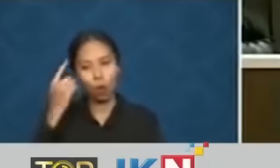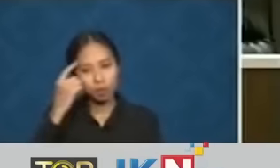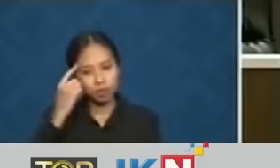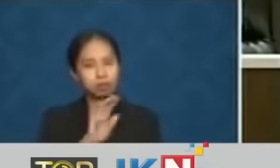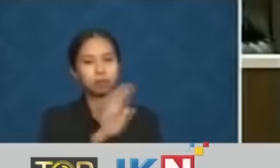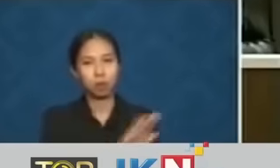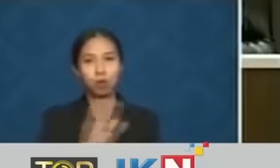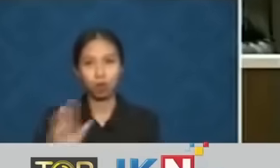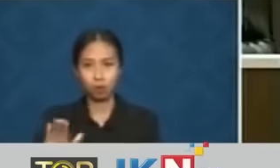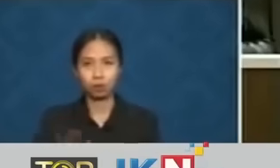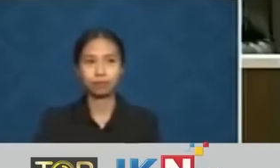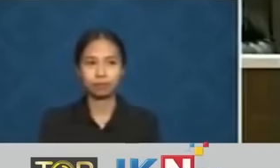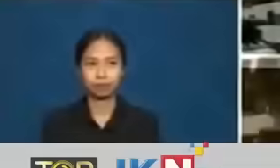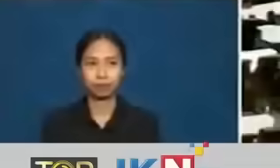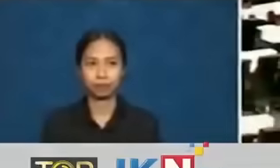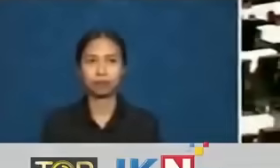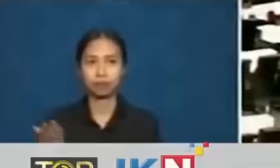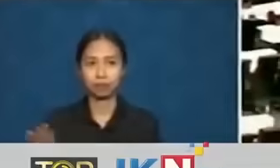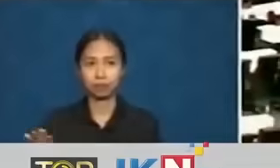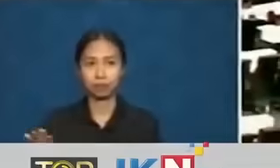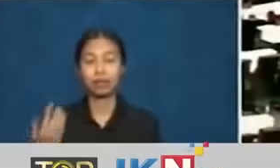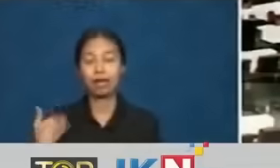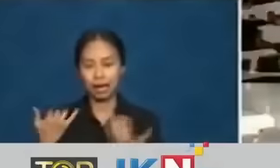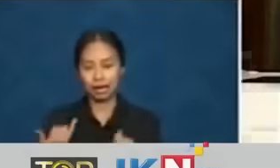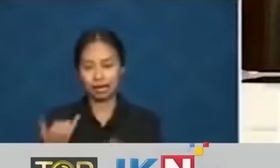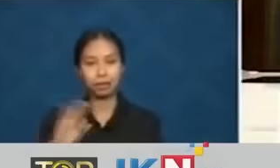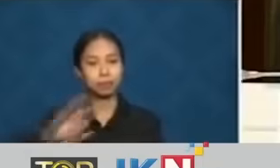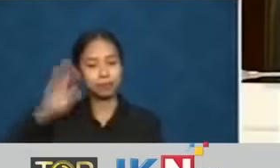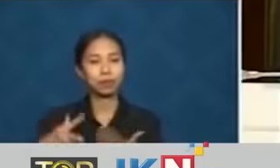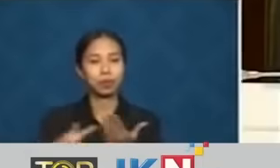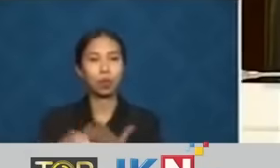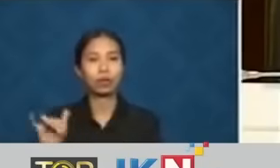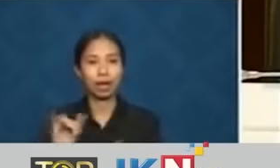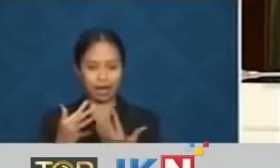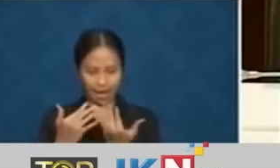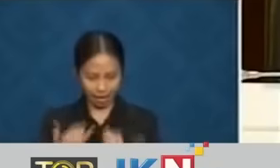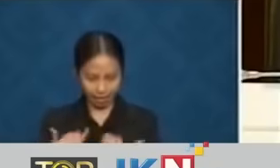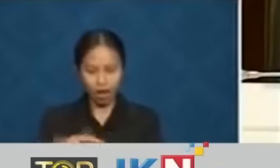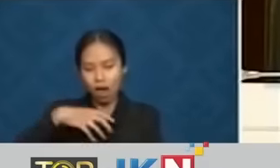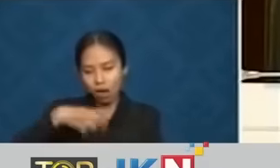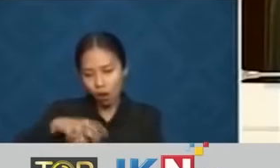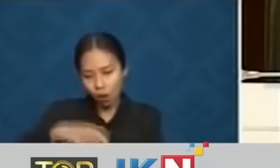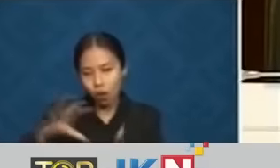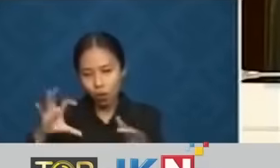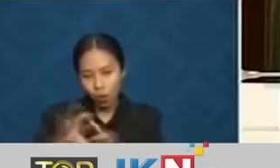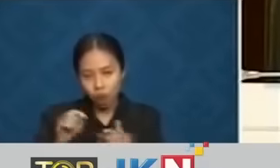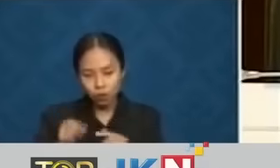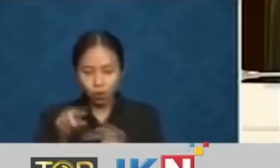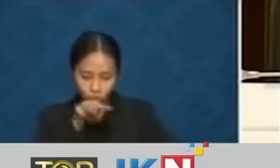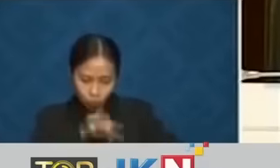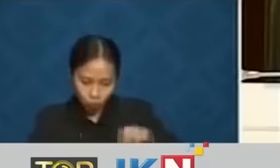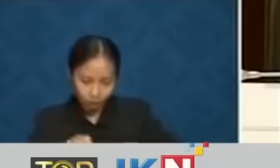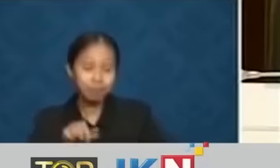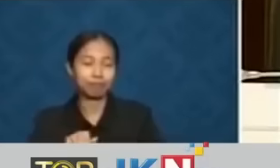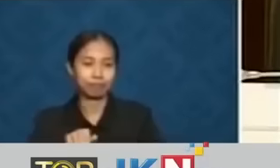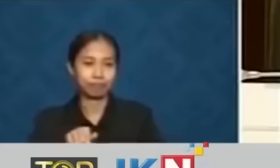นท์ครับยังไม่มีอะไรที่มีการประท้วงนะครับแต่ยติเนี่ยเกี่ยวข้องกับการรักษามาตรการรักษาความปลอดภัย เด ี๋ ยวท่านฟังผมให้